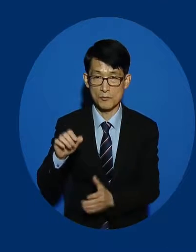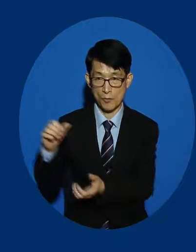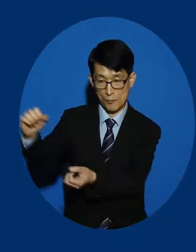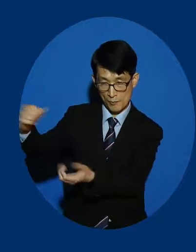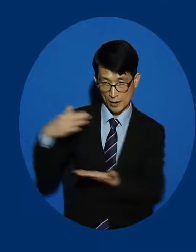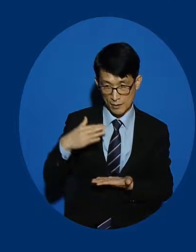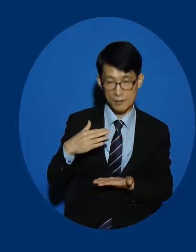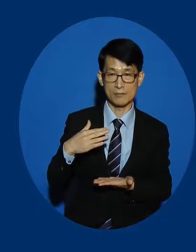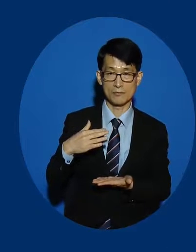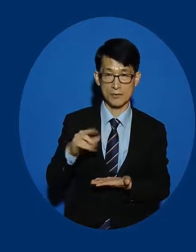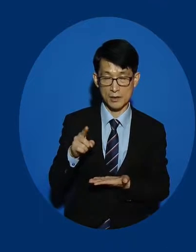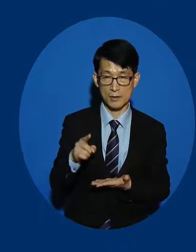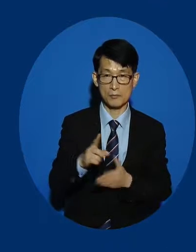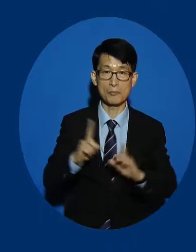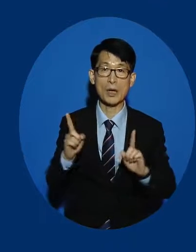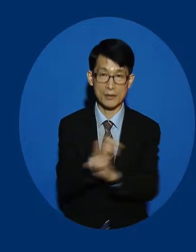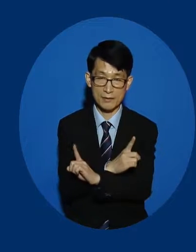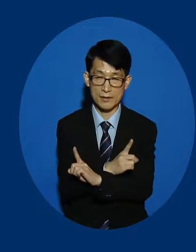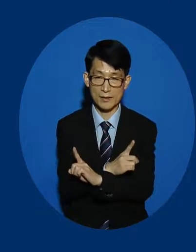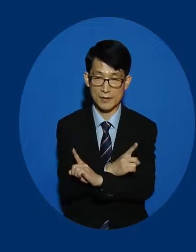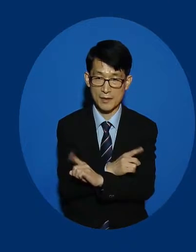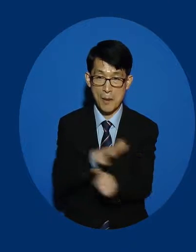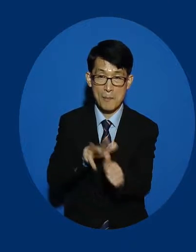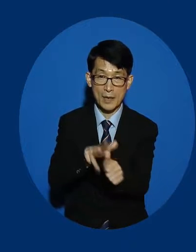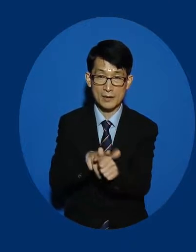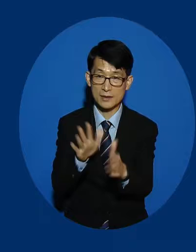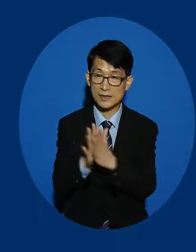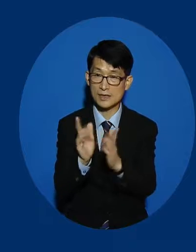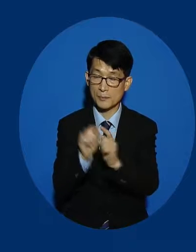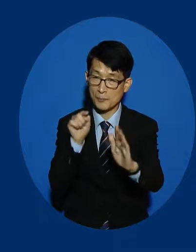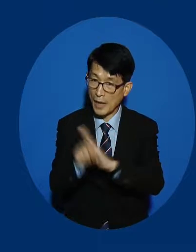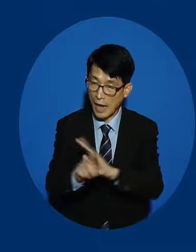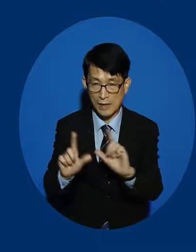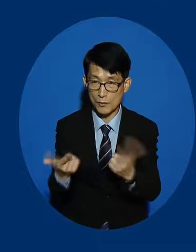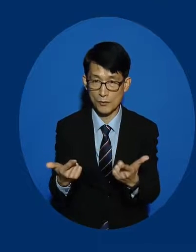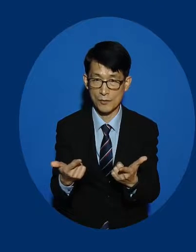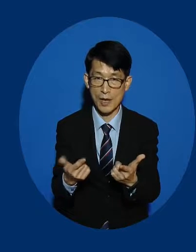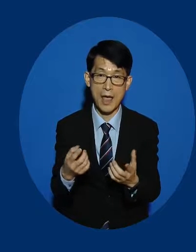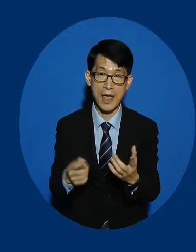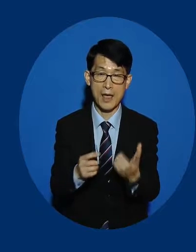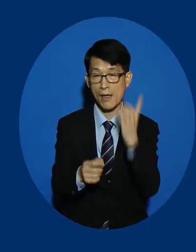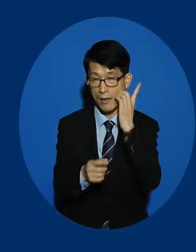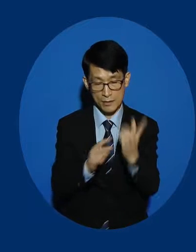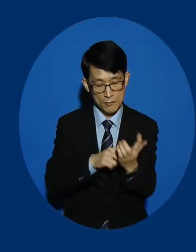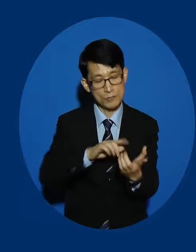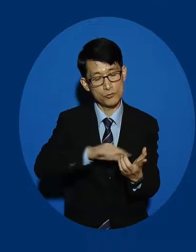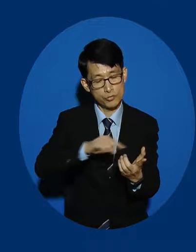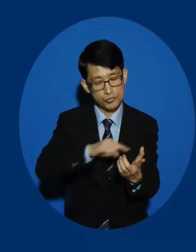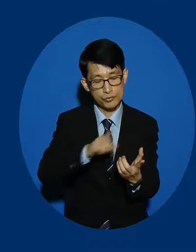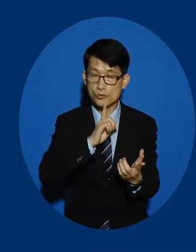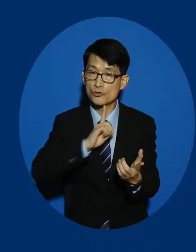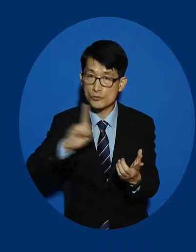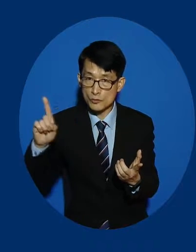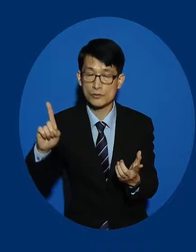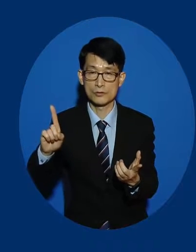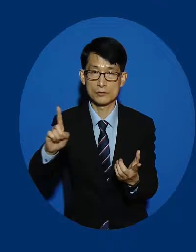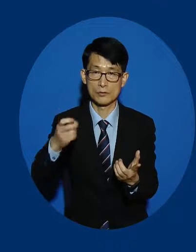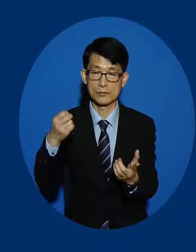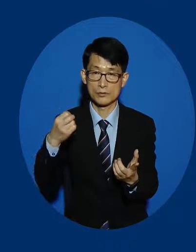산다든가, 그 마트에 가서 사기보다는 그 스마트폰을 통해서 그 주문을 하거나 아니면